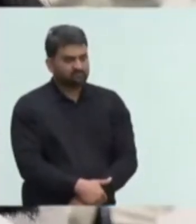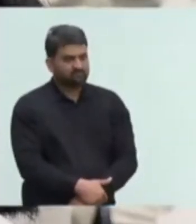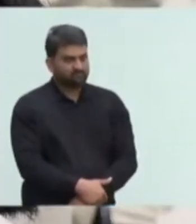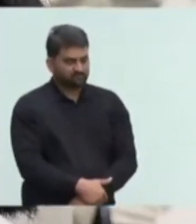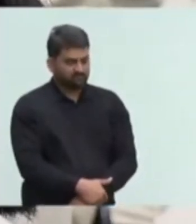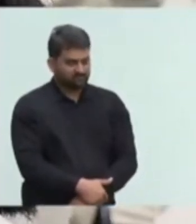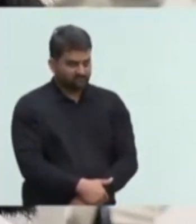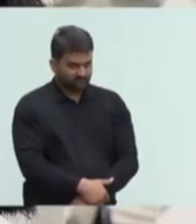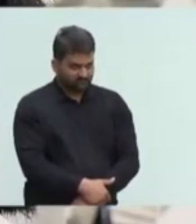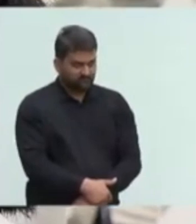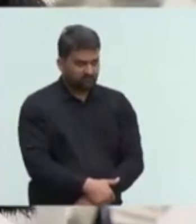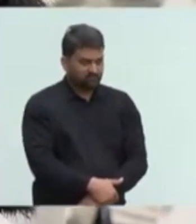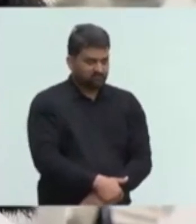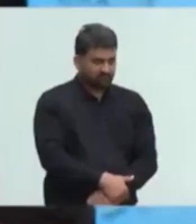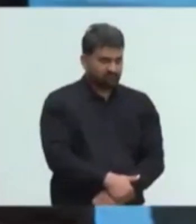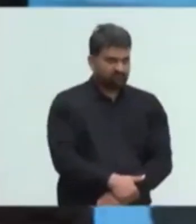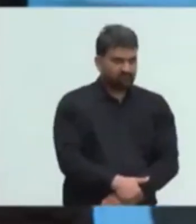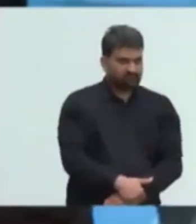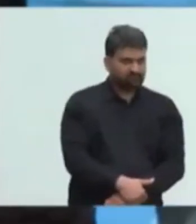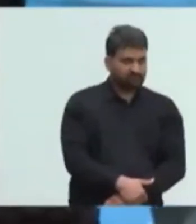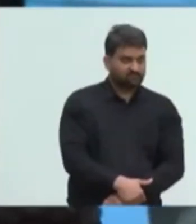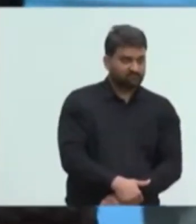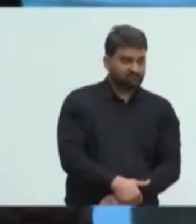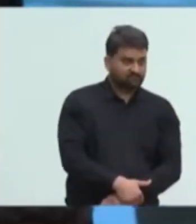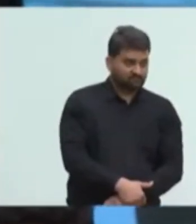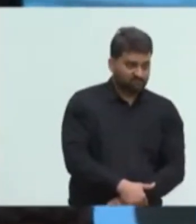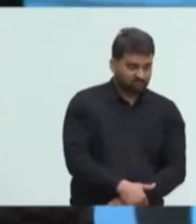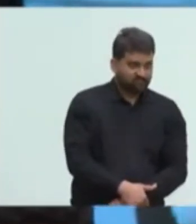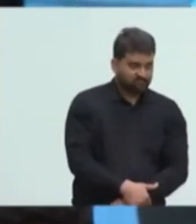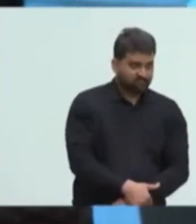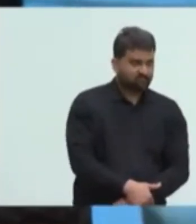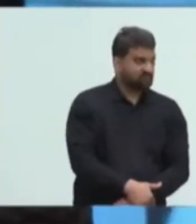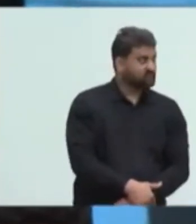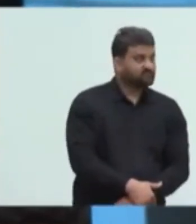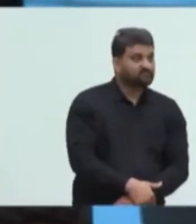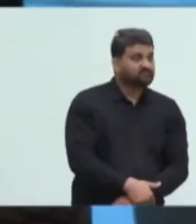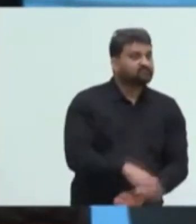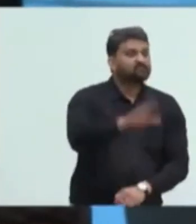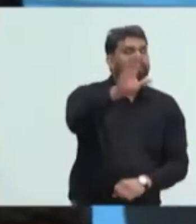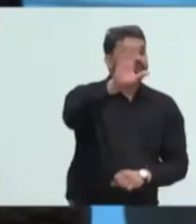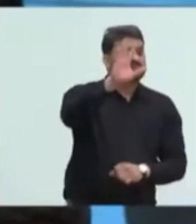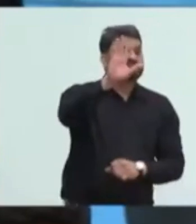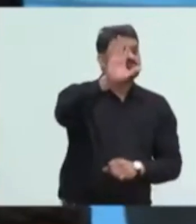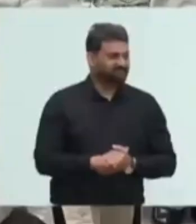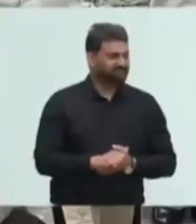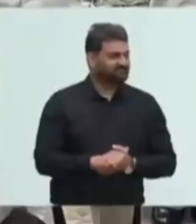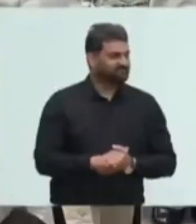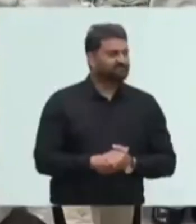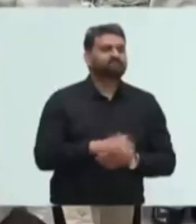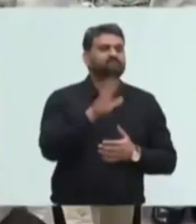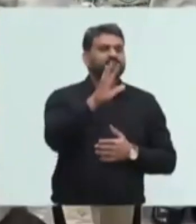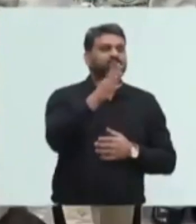में और उसके बाद मैंने और फर्स्ट ओलंपिक सब जीता था खाओ कि आमिर ऐसा बताओ